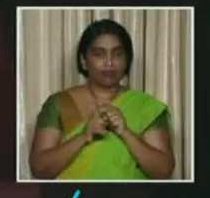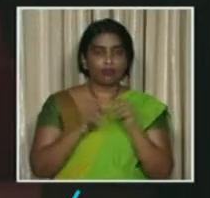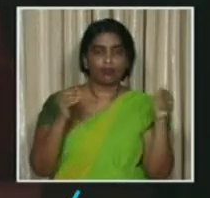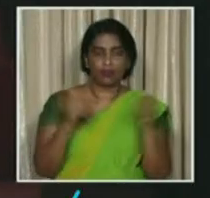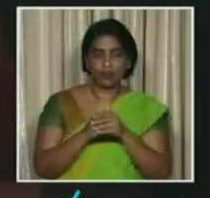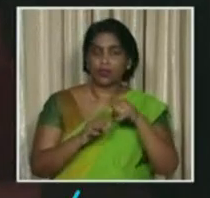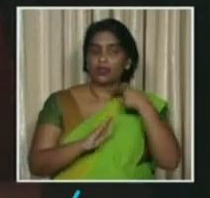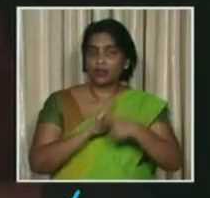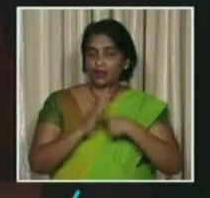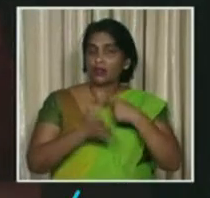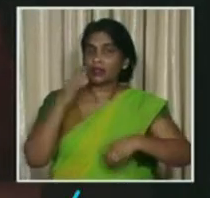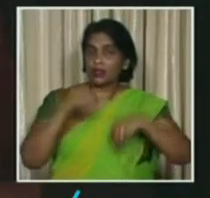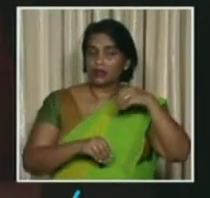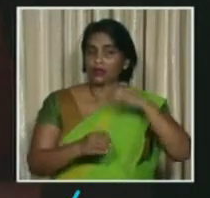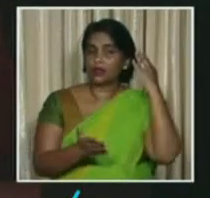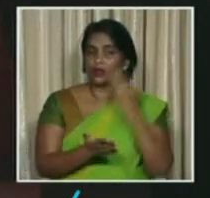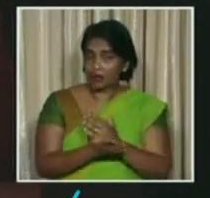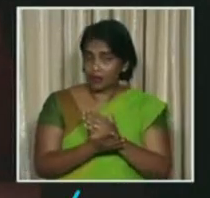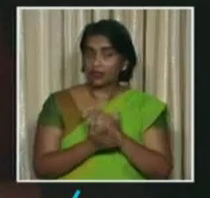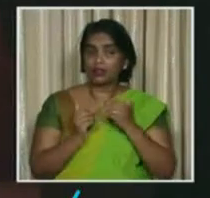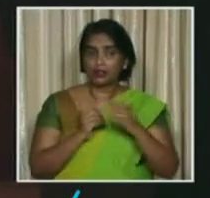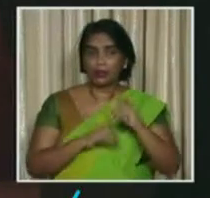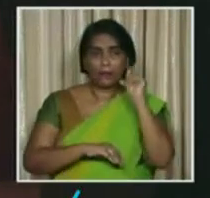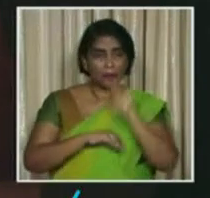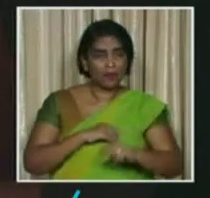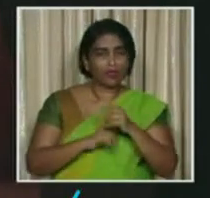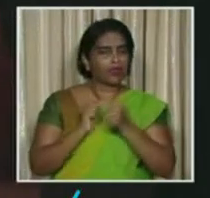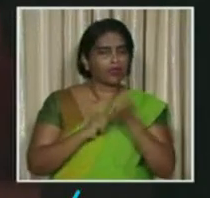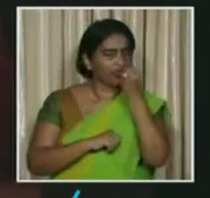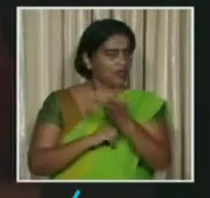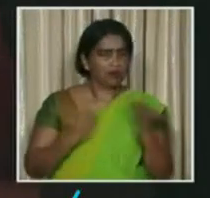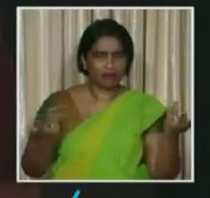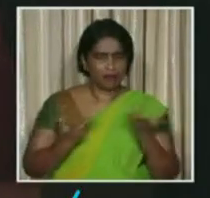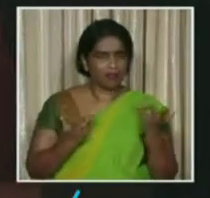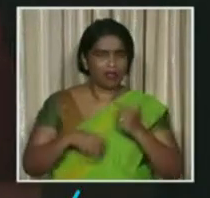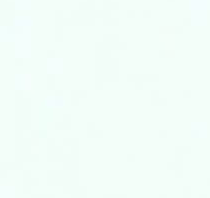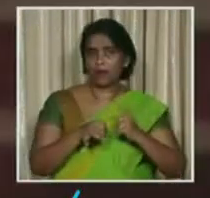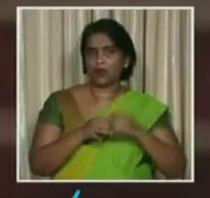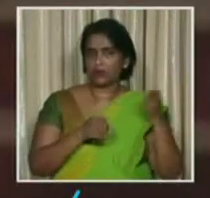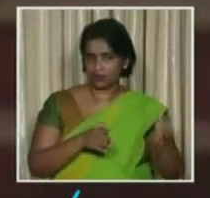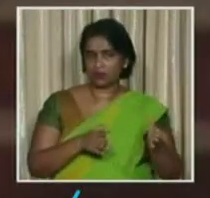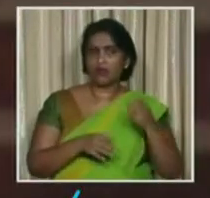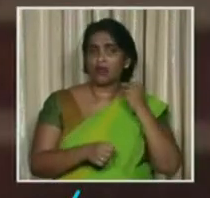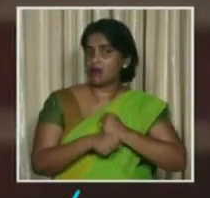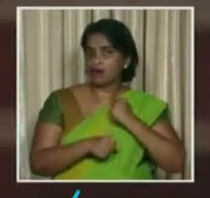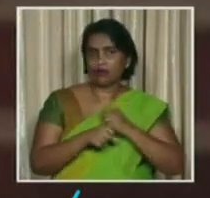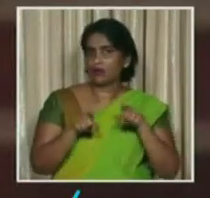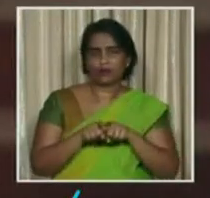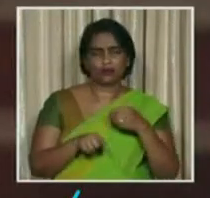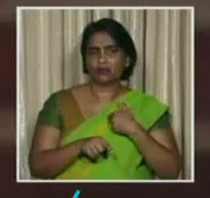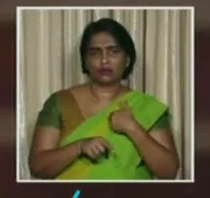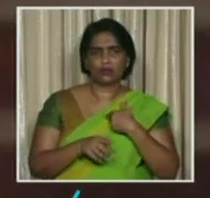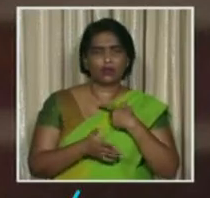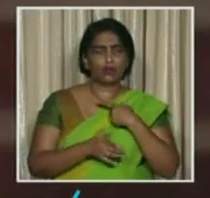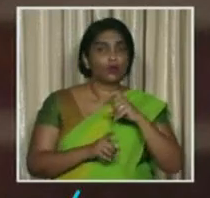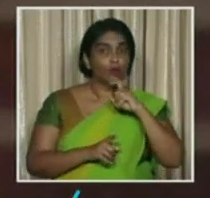හැඟවිලා මේ රටේ මැතිවරණය නවත්වන්නට යන මේ කුමන්ත්‍රණයට ඉඩ දෙන්න බෑ ඒකට ඉඩ දෙන්න බෑ ආ රජ මාධ්‍යයක් හැටියට අපි කිසි